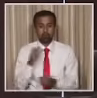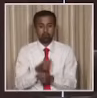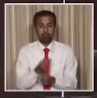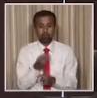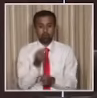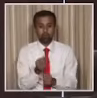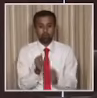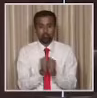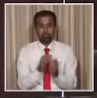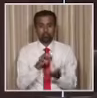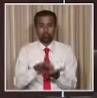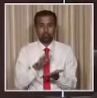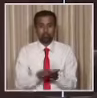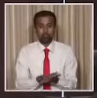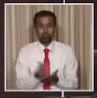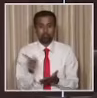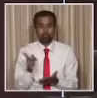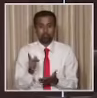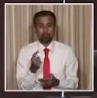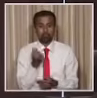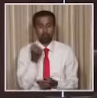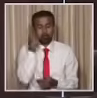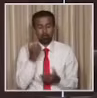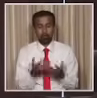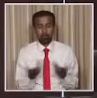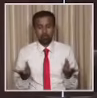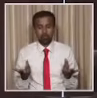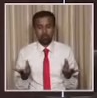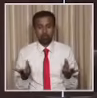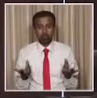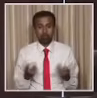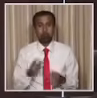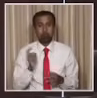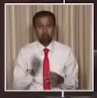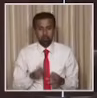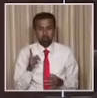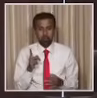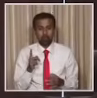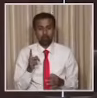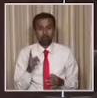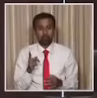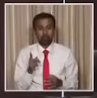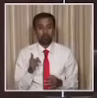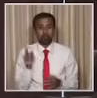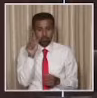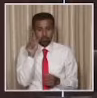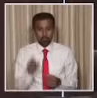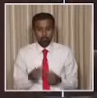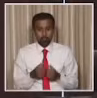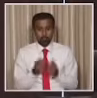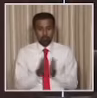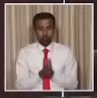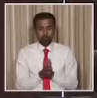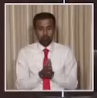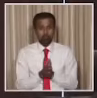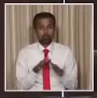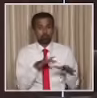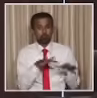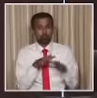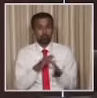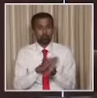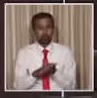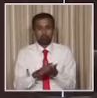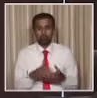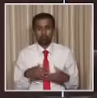dihibu. Patim tu istirahat anda, itu buat hangi mak nih. Ekat sama itu mah kita bija prasne. Tama itu mah kawam daqwa tamangge, janata ini pening jalan